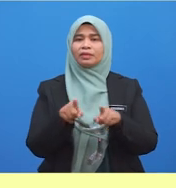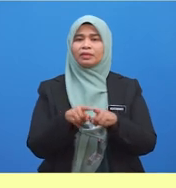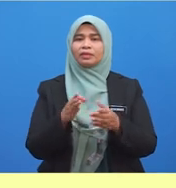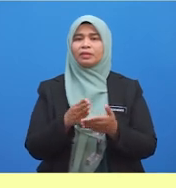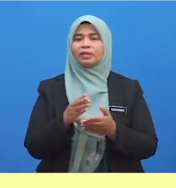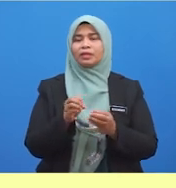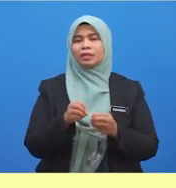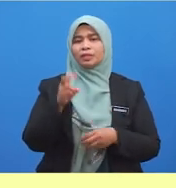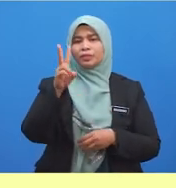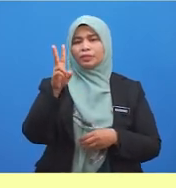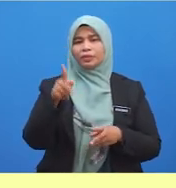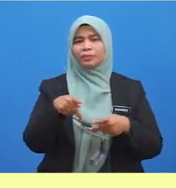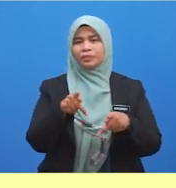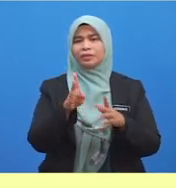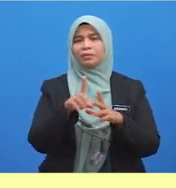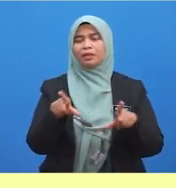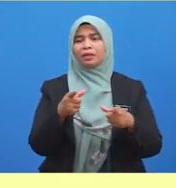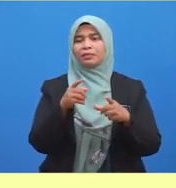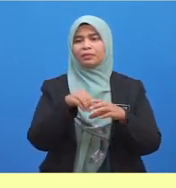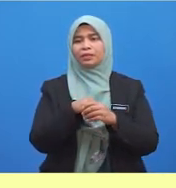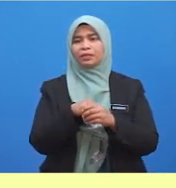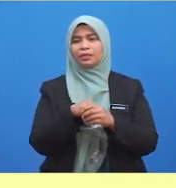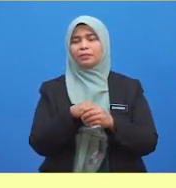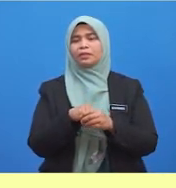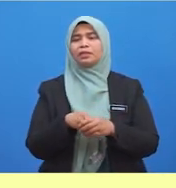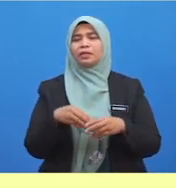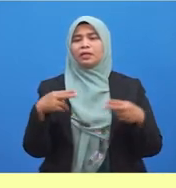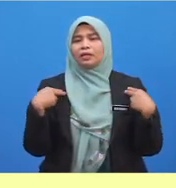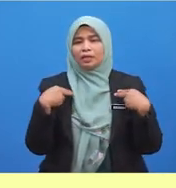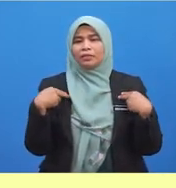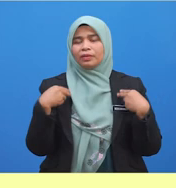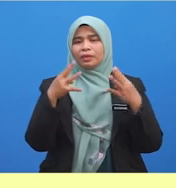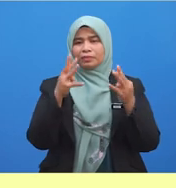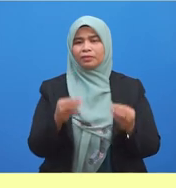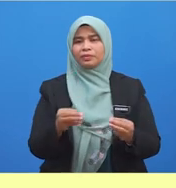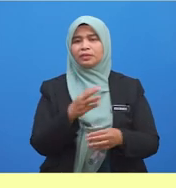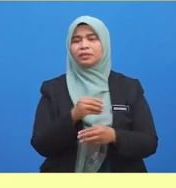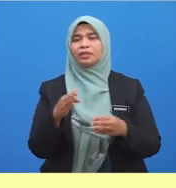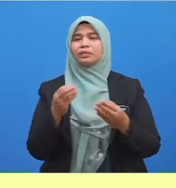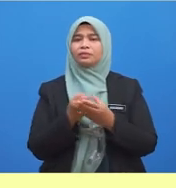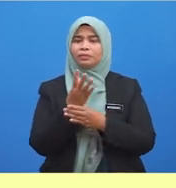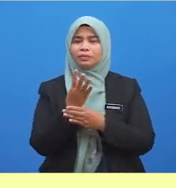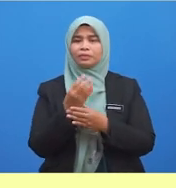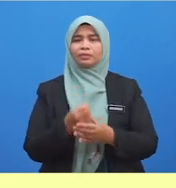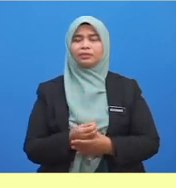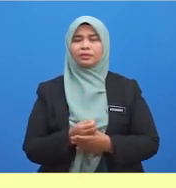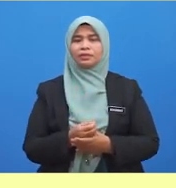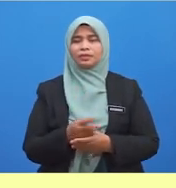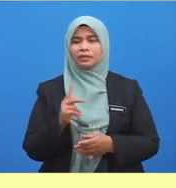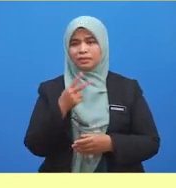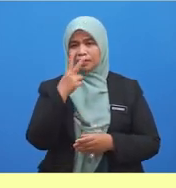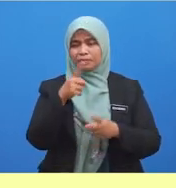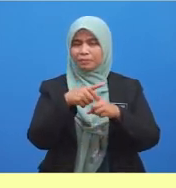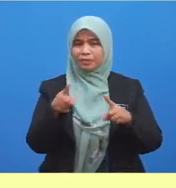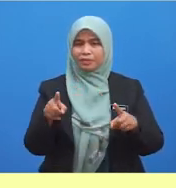Persamaan seterusnya ialah ia berlaku di dalam sel haiwan, manusia dan tumbuhan.